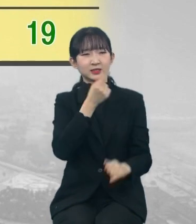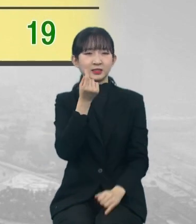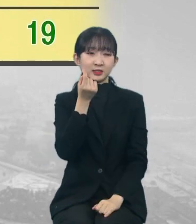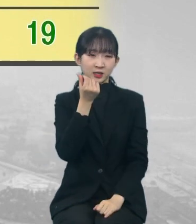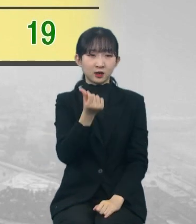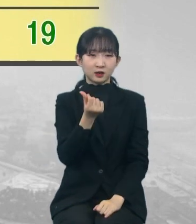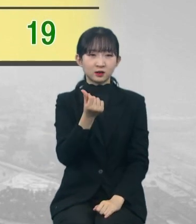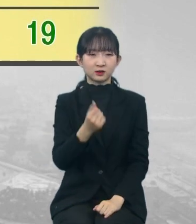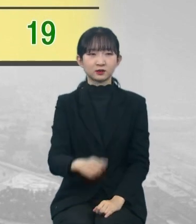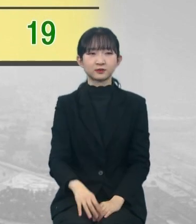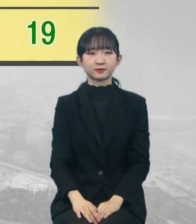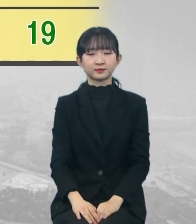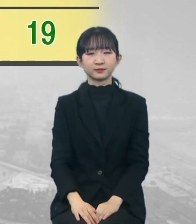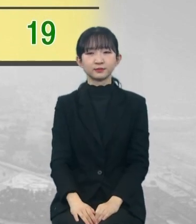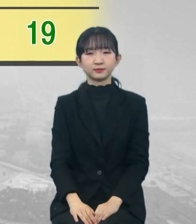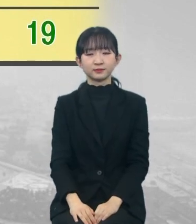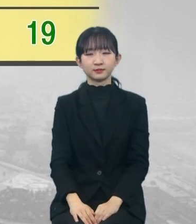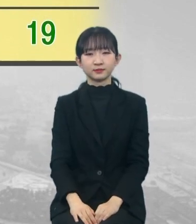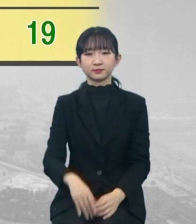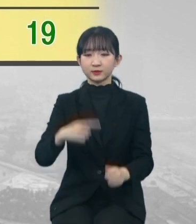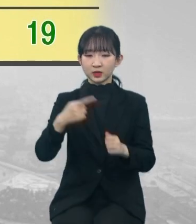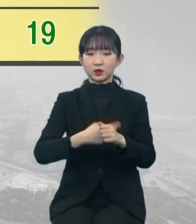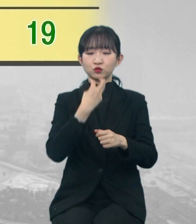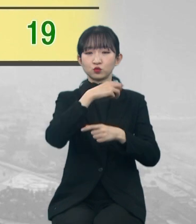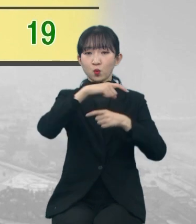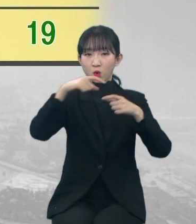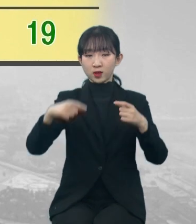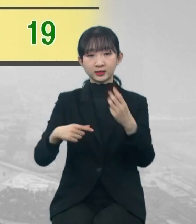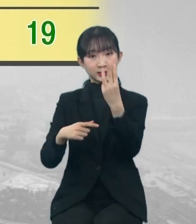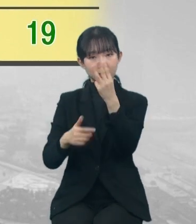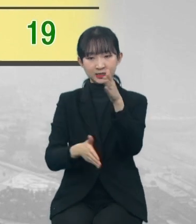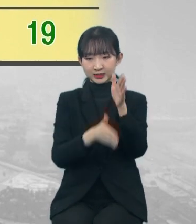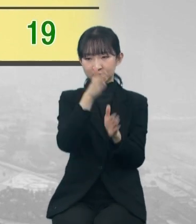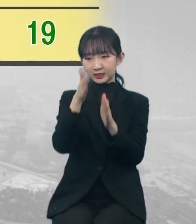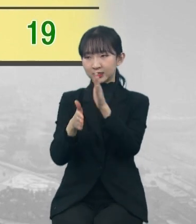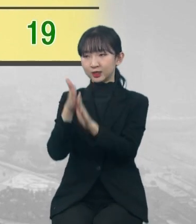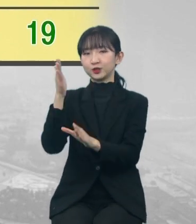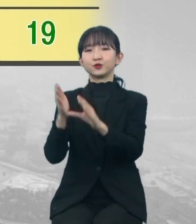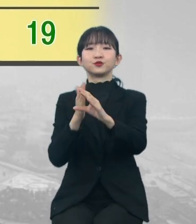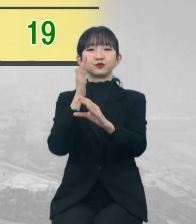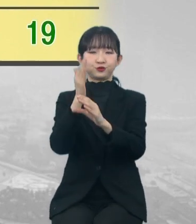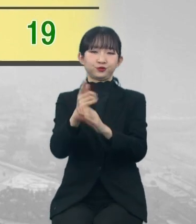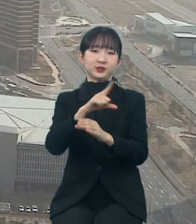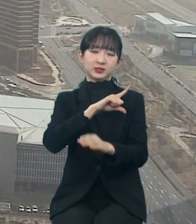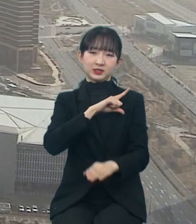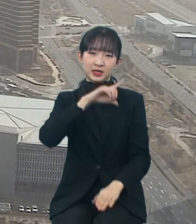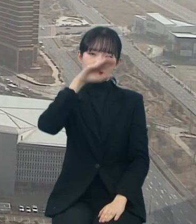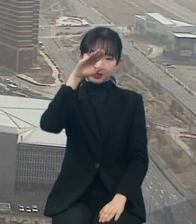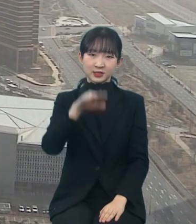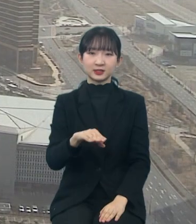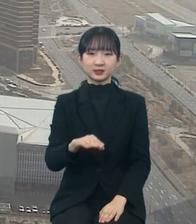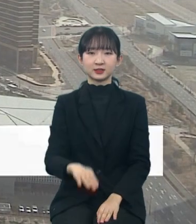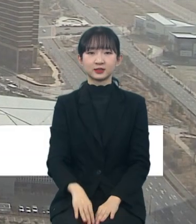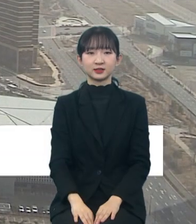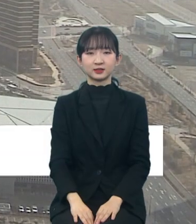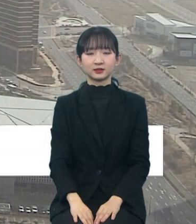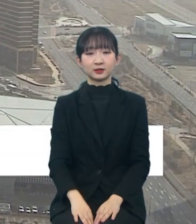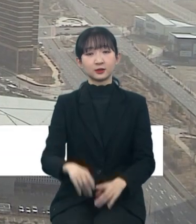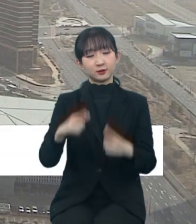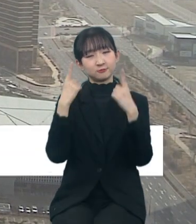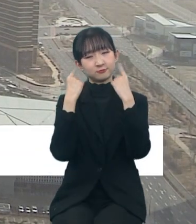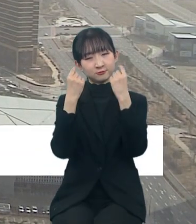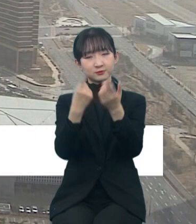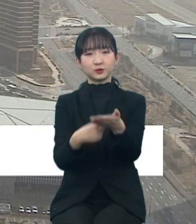세제곱미터당 19마이크로그램을 기록하며 수도권 3개 시도 중 가장 낮은 수치를 기록했습니다. 이러한 추세를 유지하기